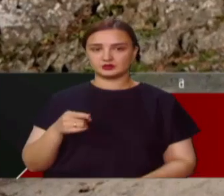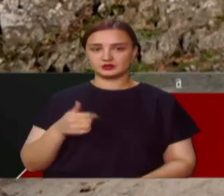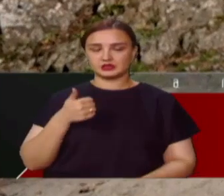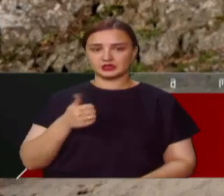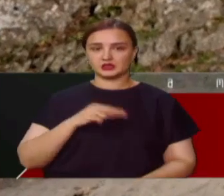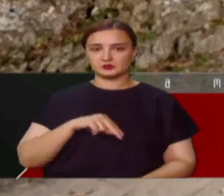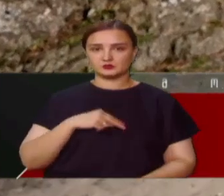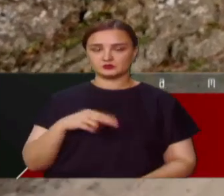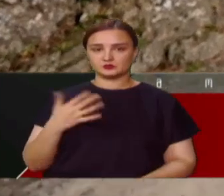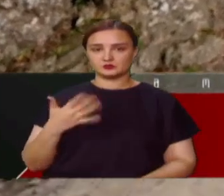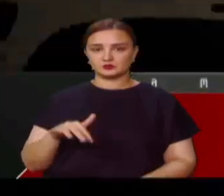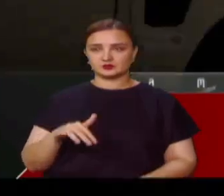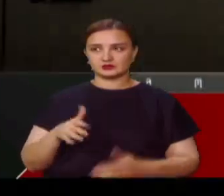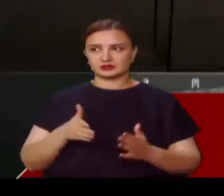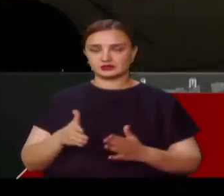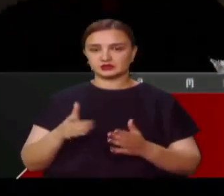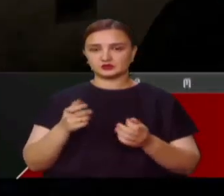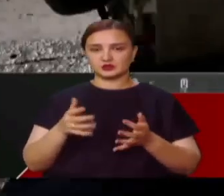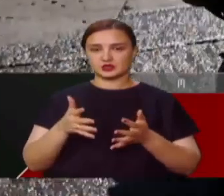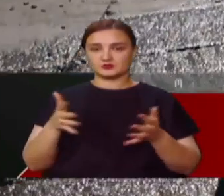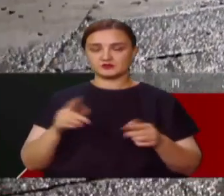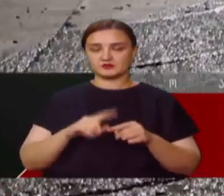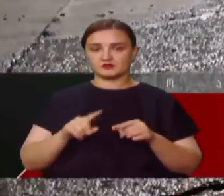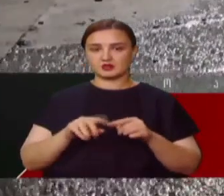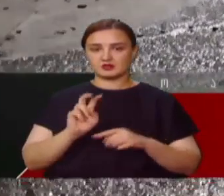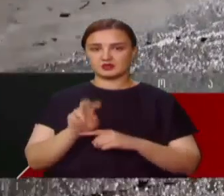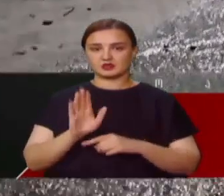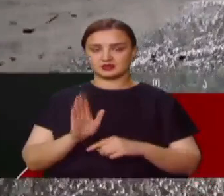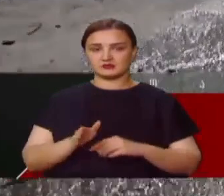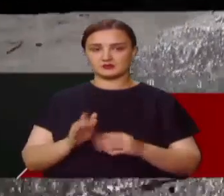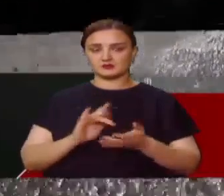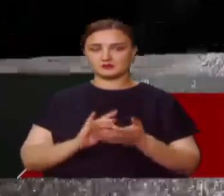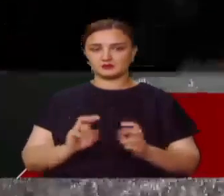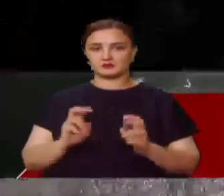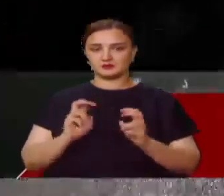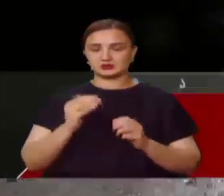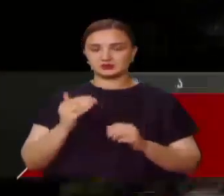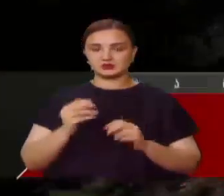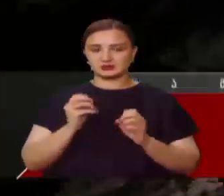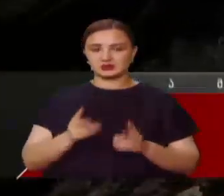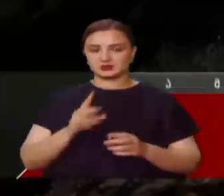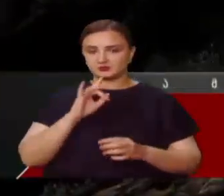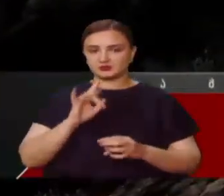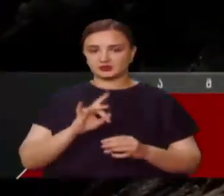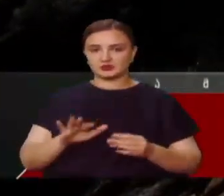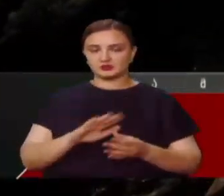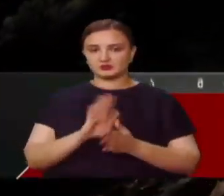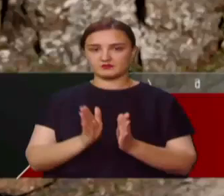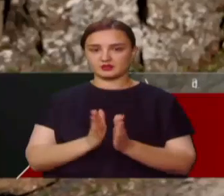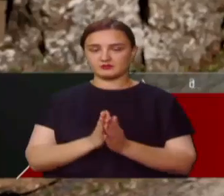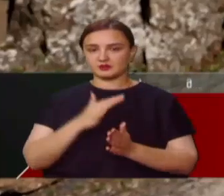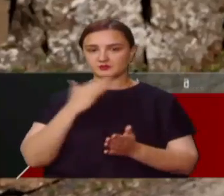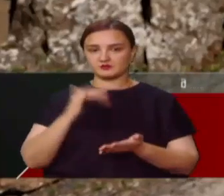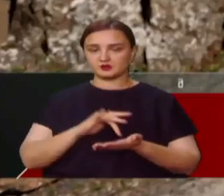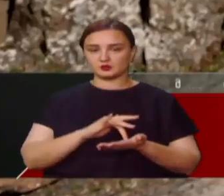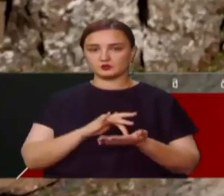კარგად იმუშავეს, გააფართო ეს გზა. უფრო მალე ცავალთ, ტურისტისთვისაც არ იქნება სახიფათო ეს ყველაფერი. ბევრი